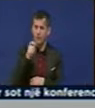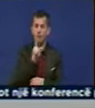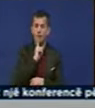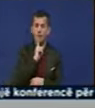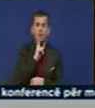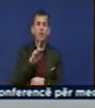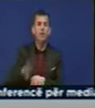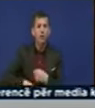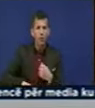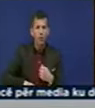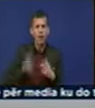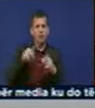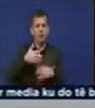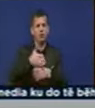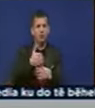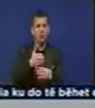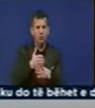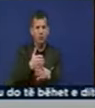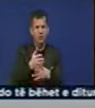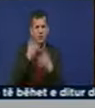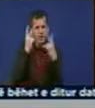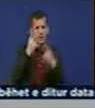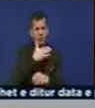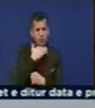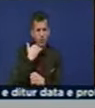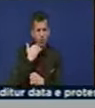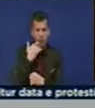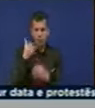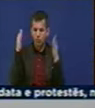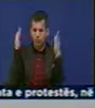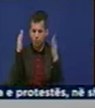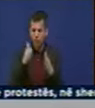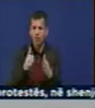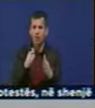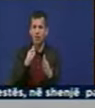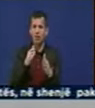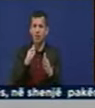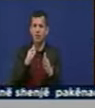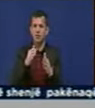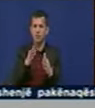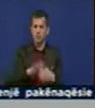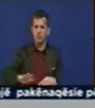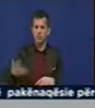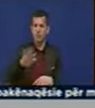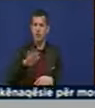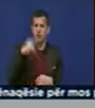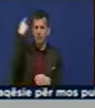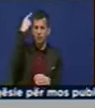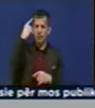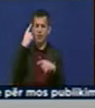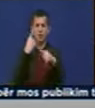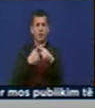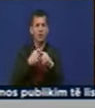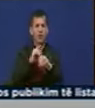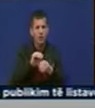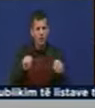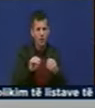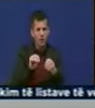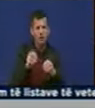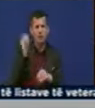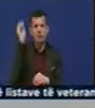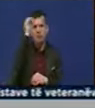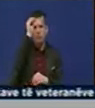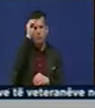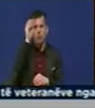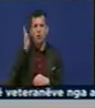ka dhënë një kontribut të çmuar si në fushën e çështjes kombëtare, ashtu edhe në atë arsimore, shkencore